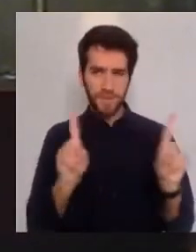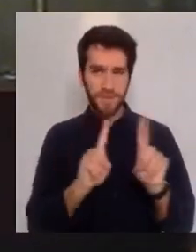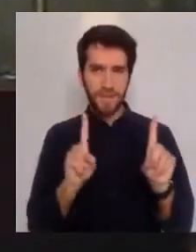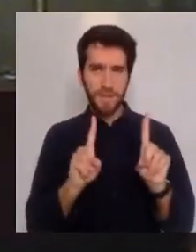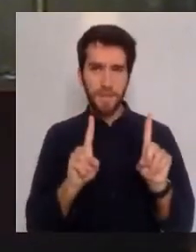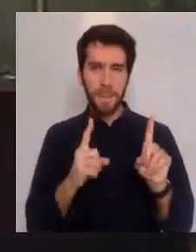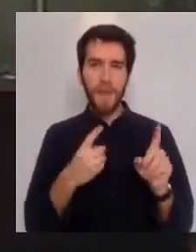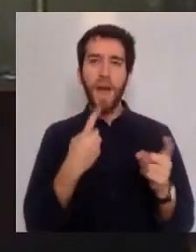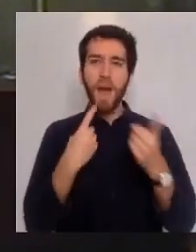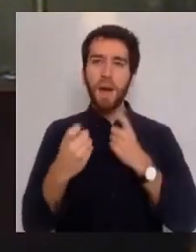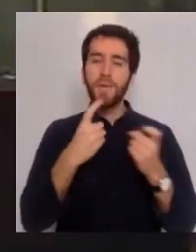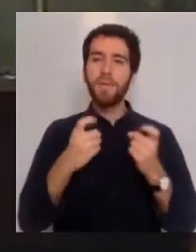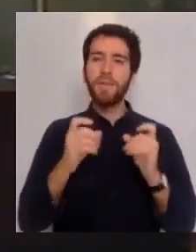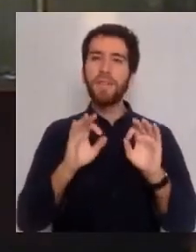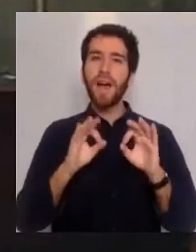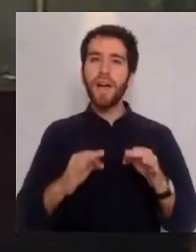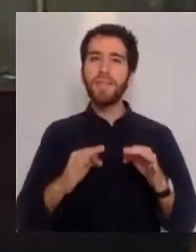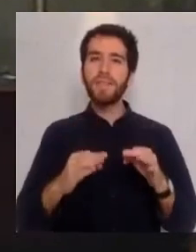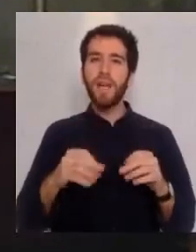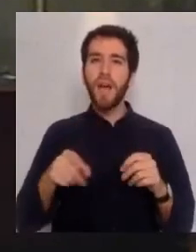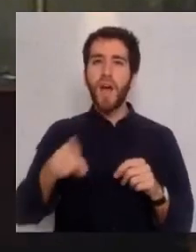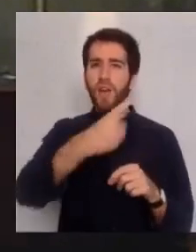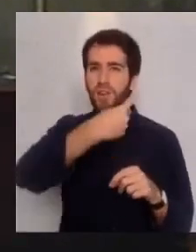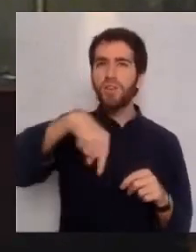alrededor y en nuestra propia vida?